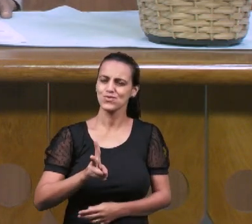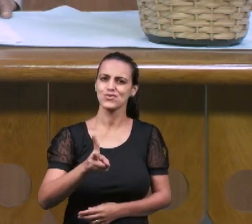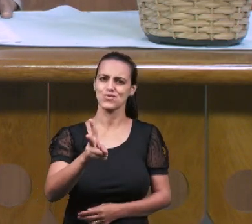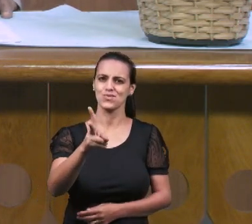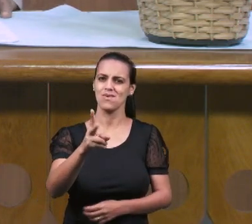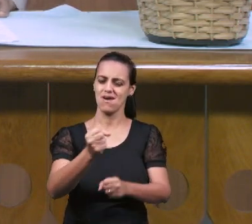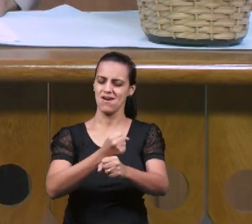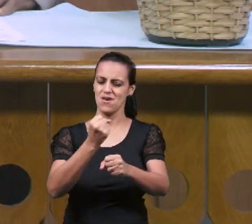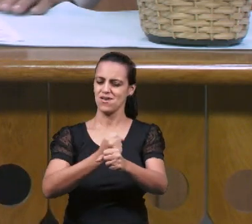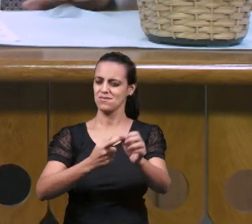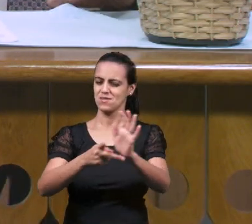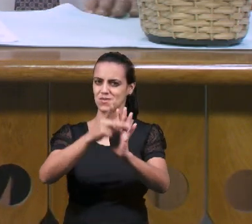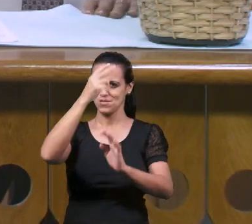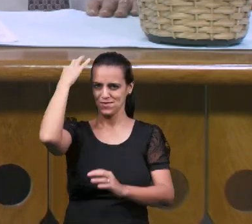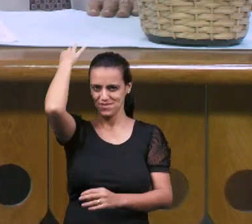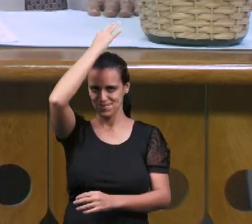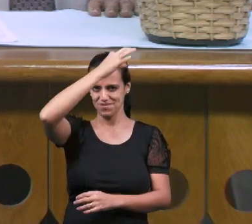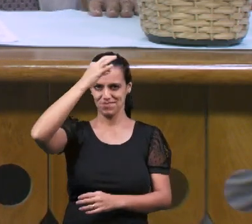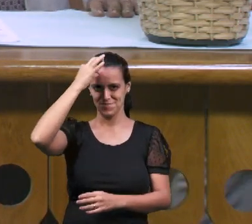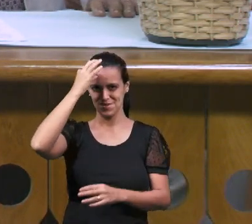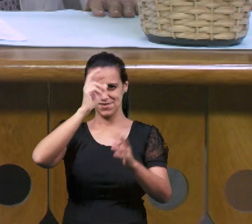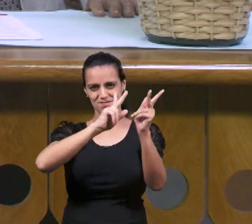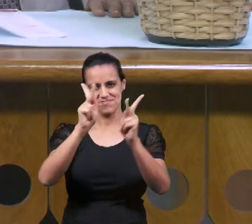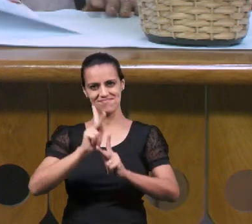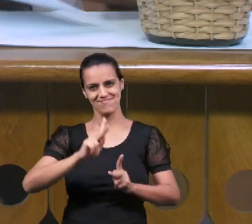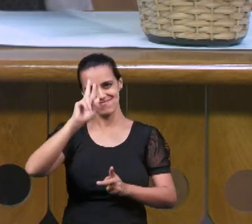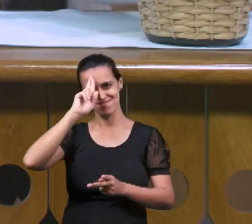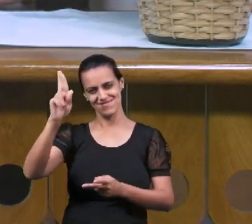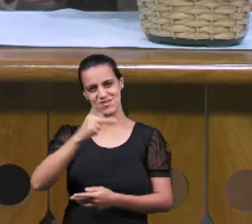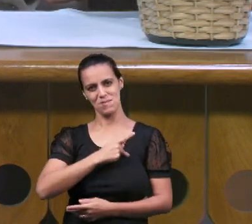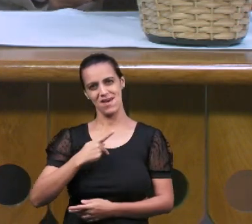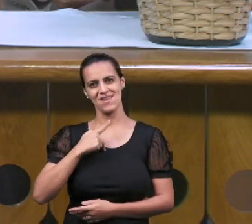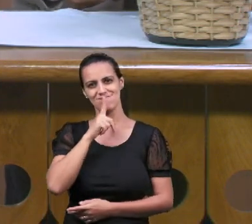l'Esprit, la paix du Seigneur, parce que Jésus est maintenant avec la parole.